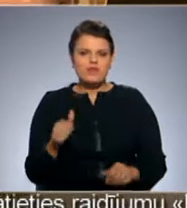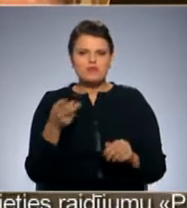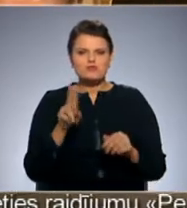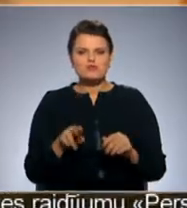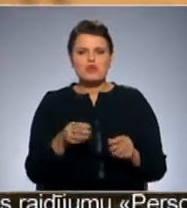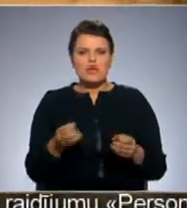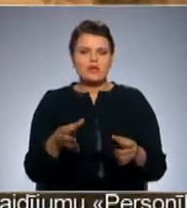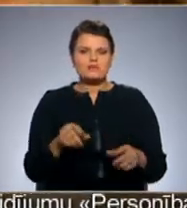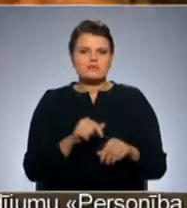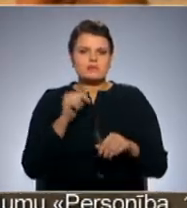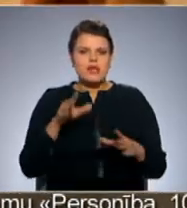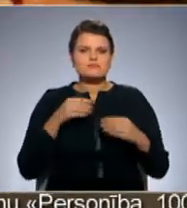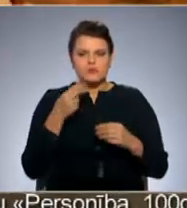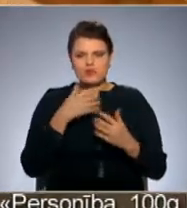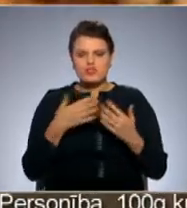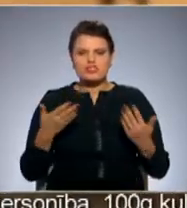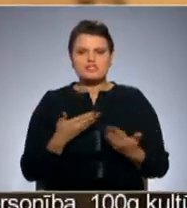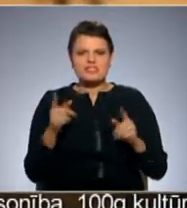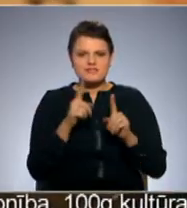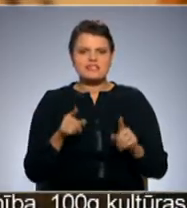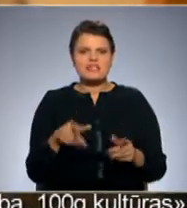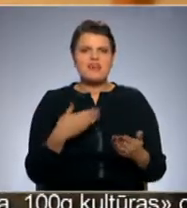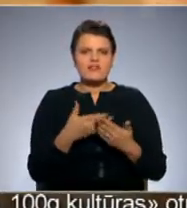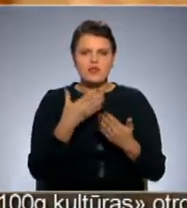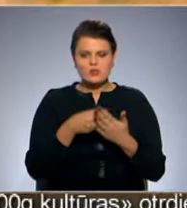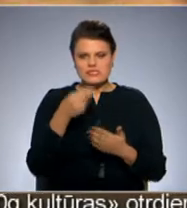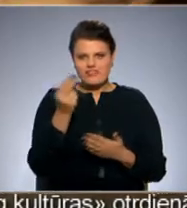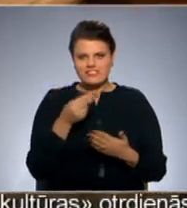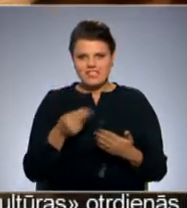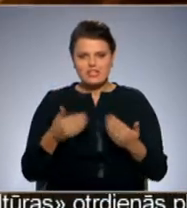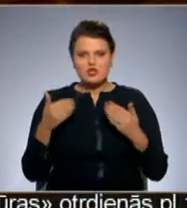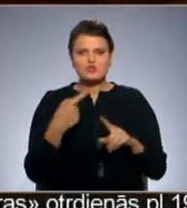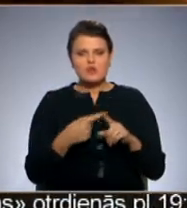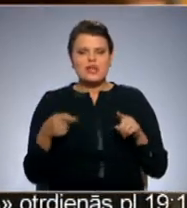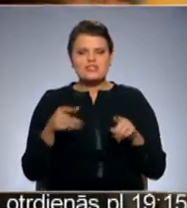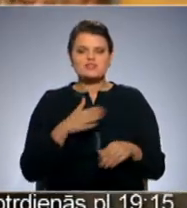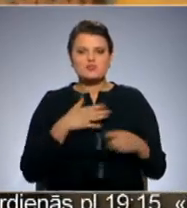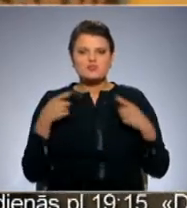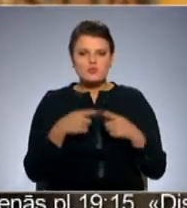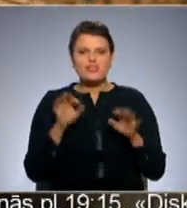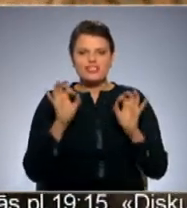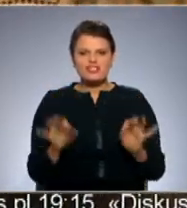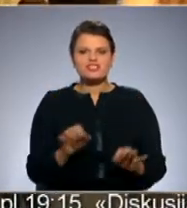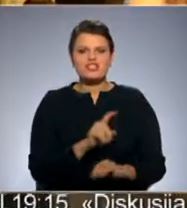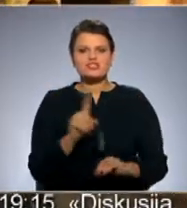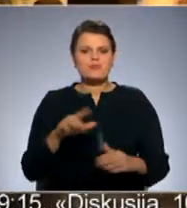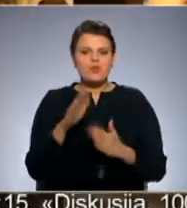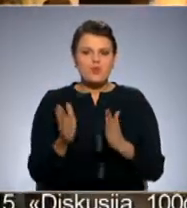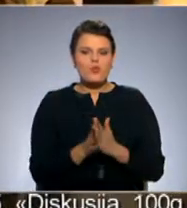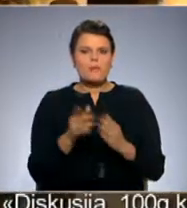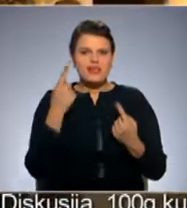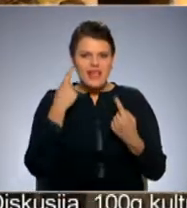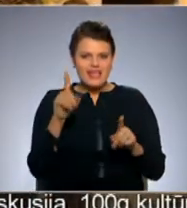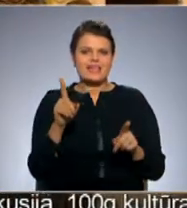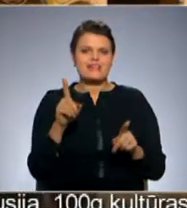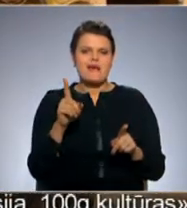iespaidojoties no dažādām sadzīves lietām, tās attainoja savās gleznās. Šoreiz tas mūsu mērķis ir tiešām teiksim, tādai kopīgai